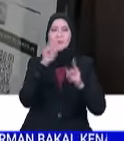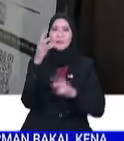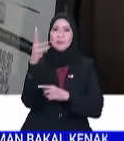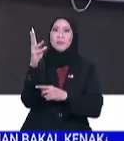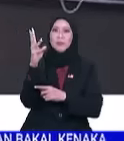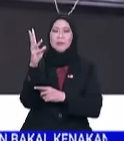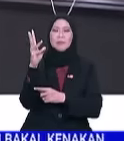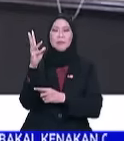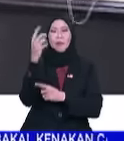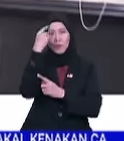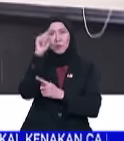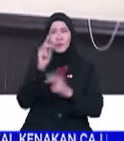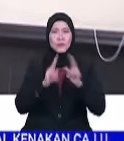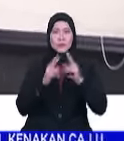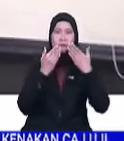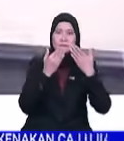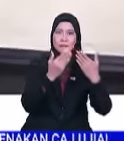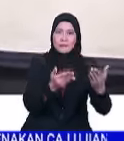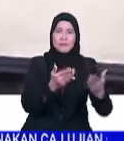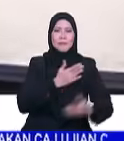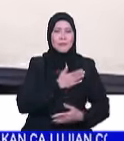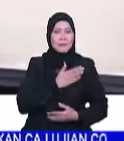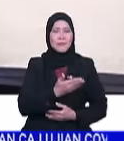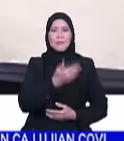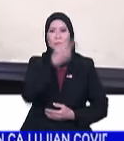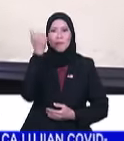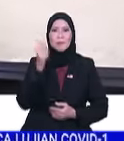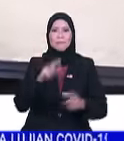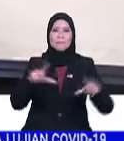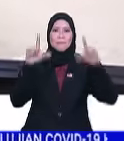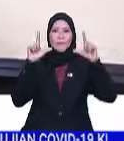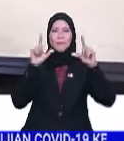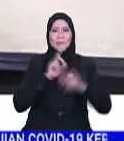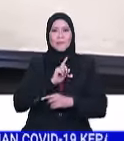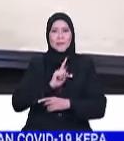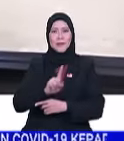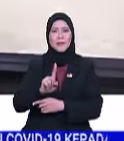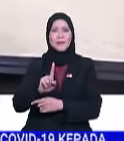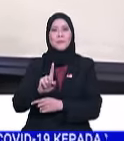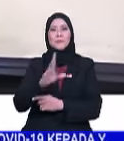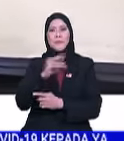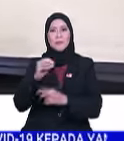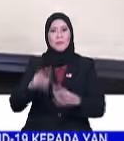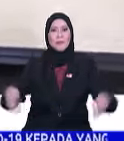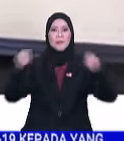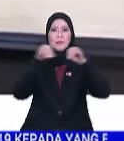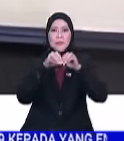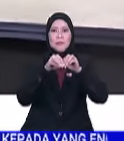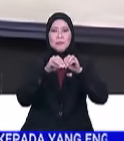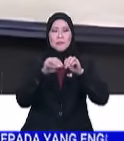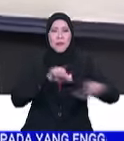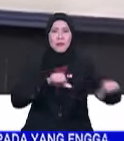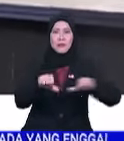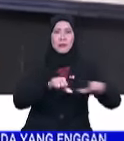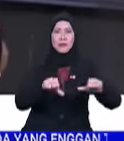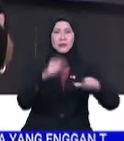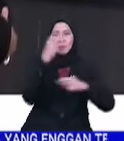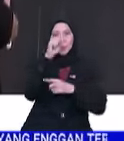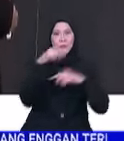ini sebagai menghargai peranan mereka dalam memartabatkan agama Islam dan menjadikan masjid sebagai pusat kegiatan utama